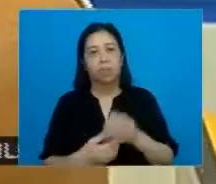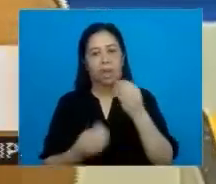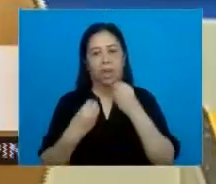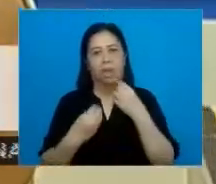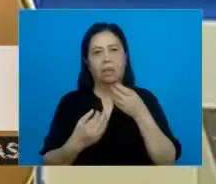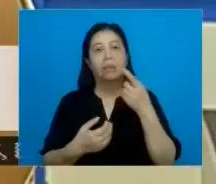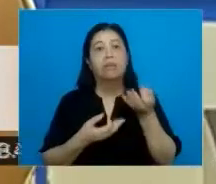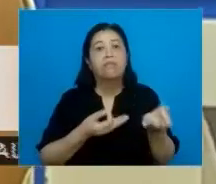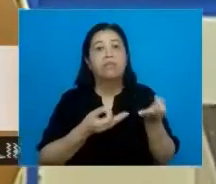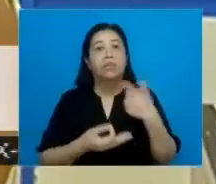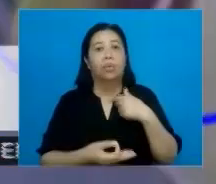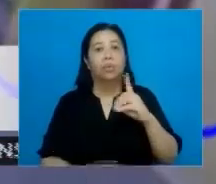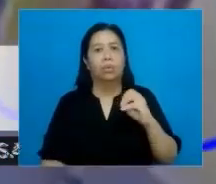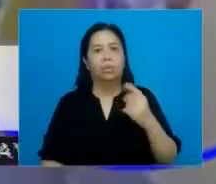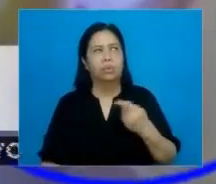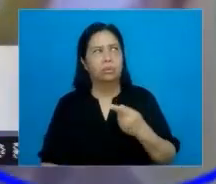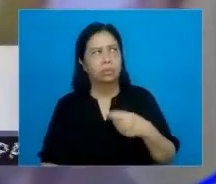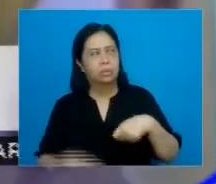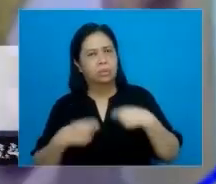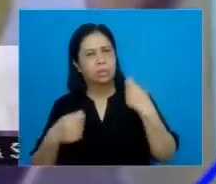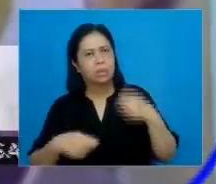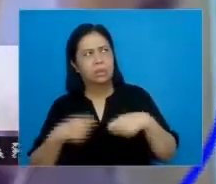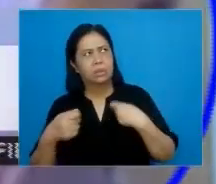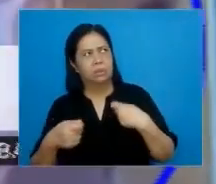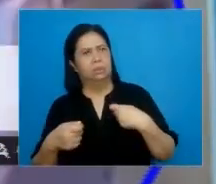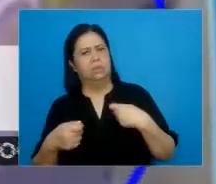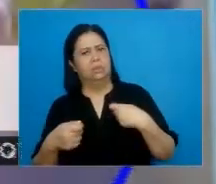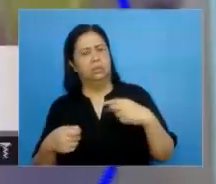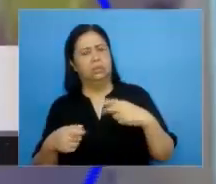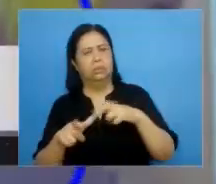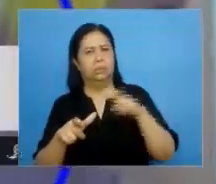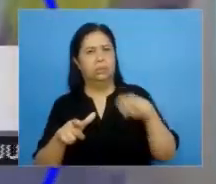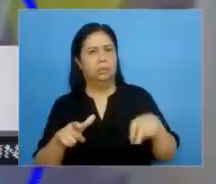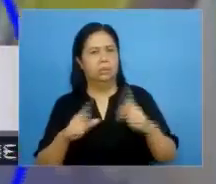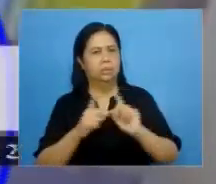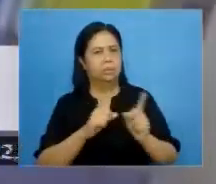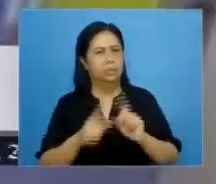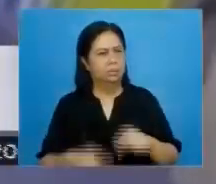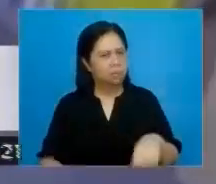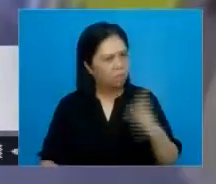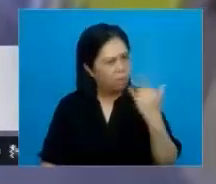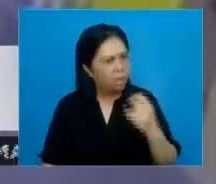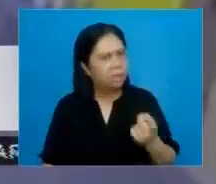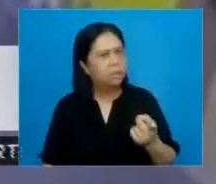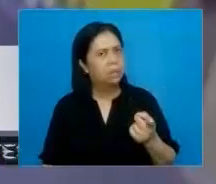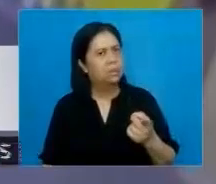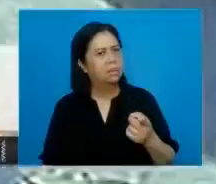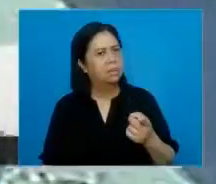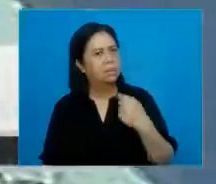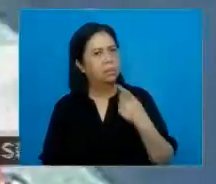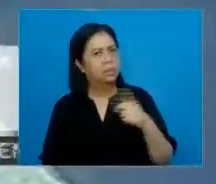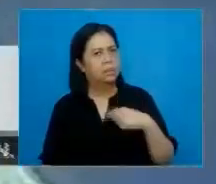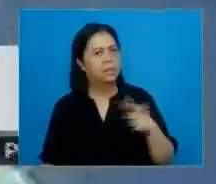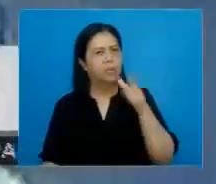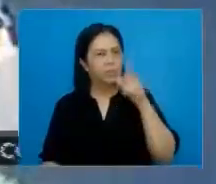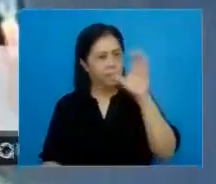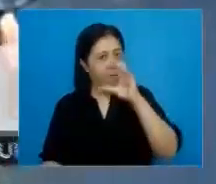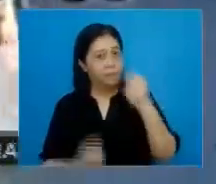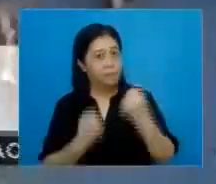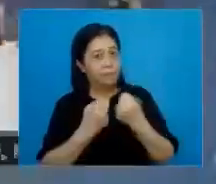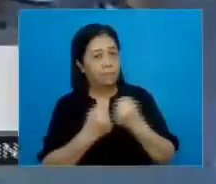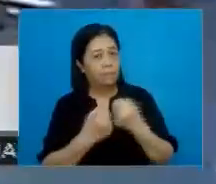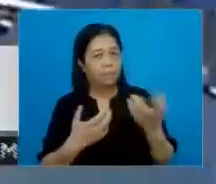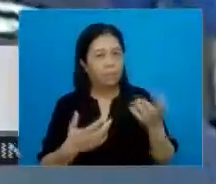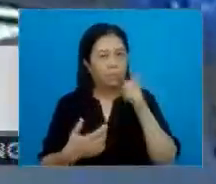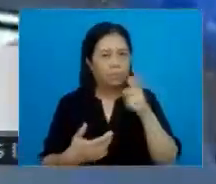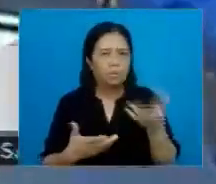aso. Kumakain ako, eh. Hindi bumaba ako. Kinausap ko siya, ba't ganun? Eh, wala talaga naghahanap ng ano, eh. Tuloy. Kailan ako. Wala na